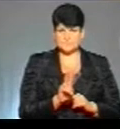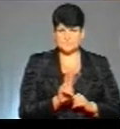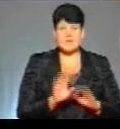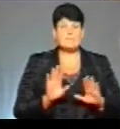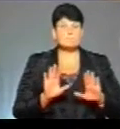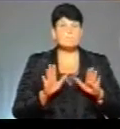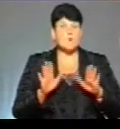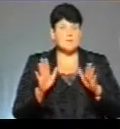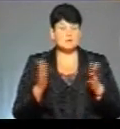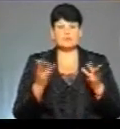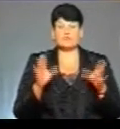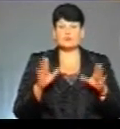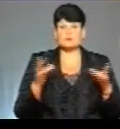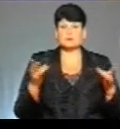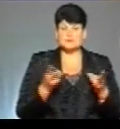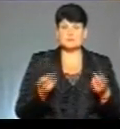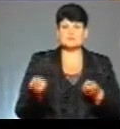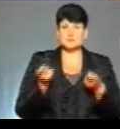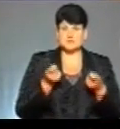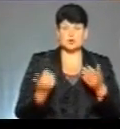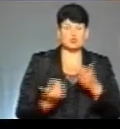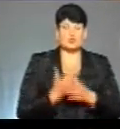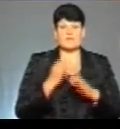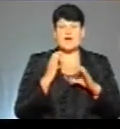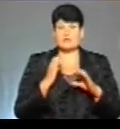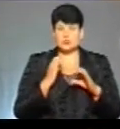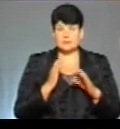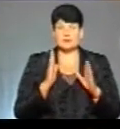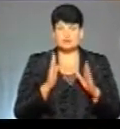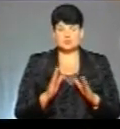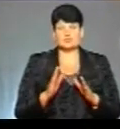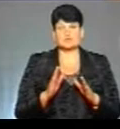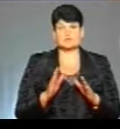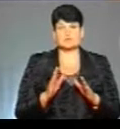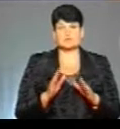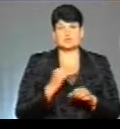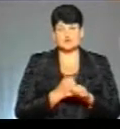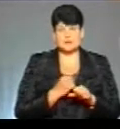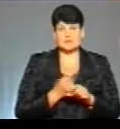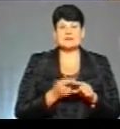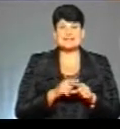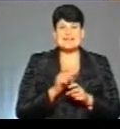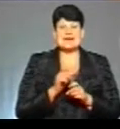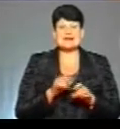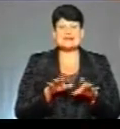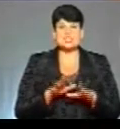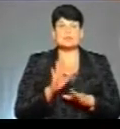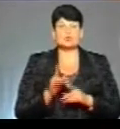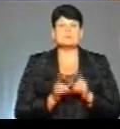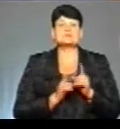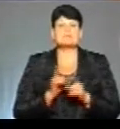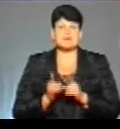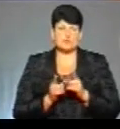З моменту, якщо буде надходження додаткових автобусів, які будуть комунальні і вийдуть на мережу, ми це рішення будемо